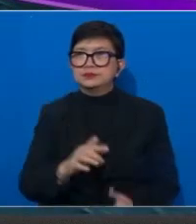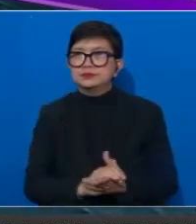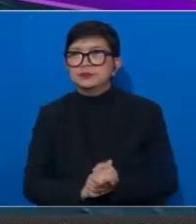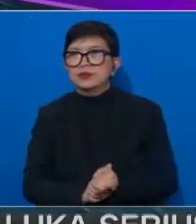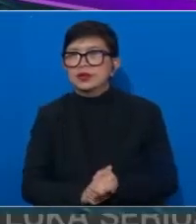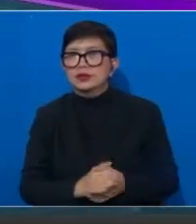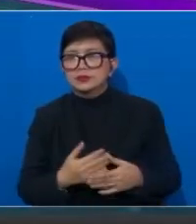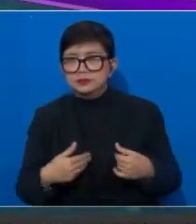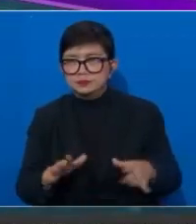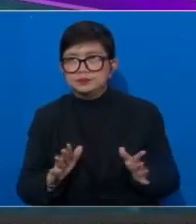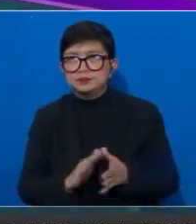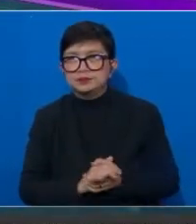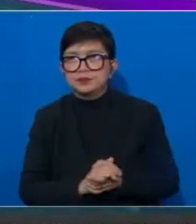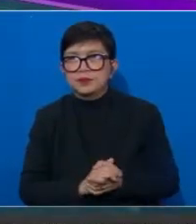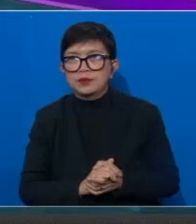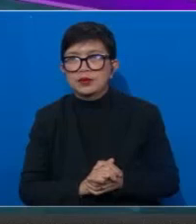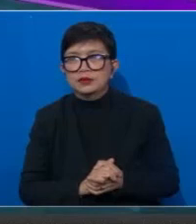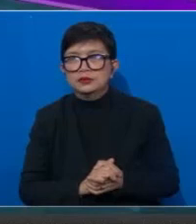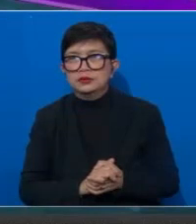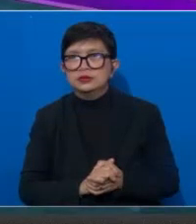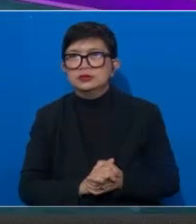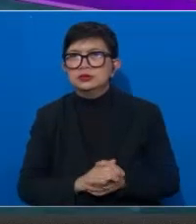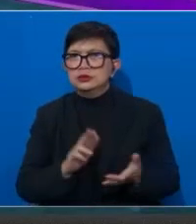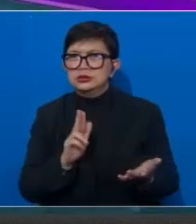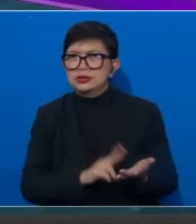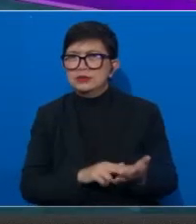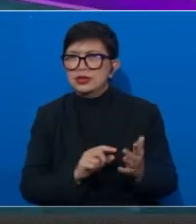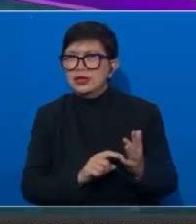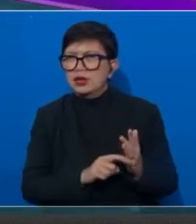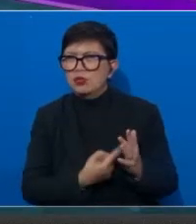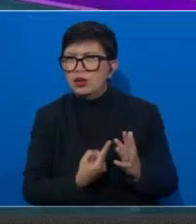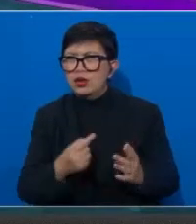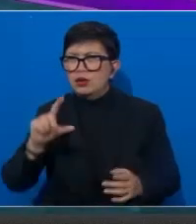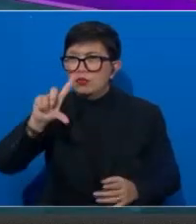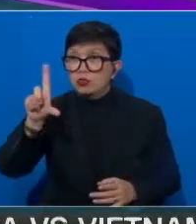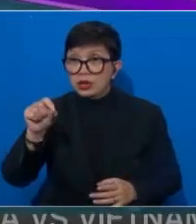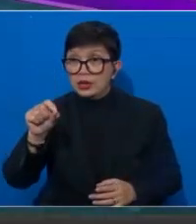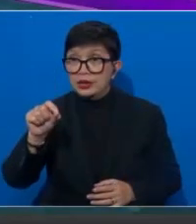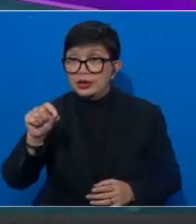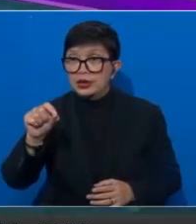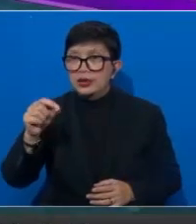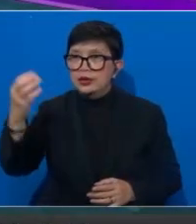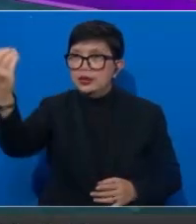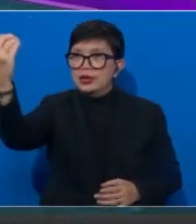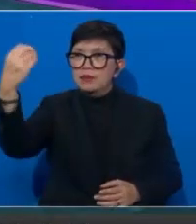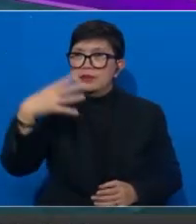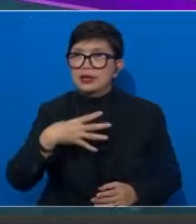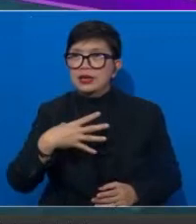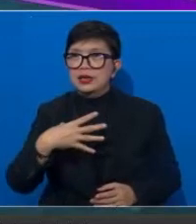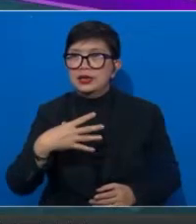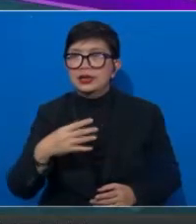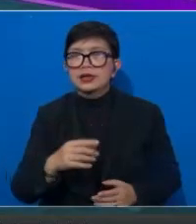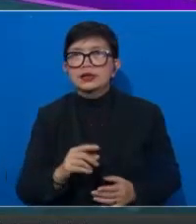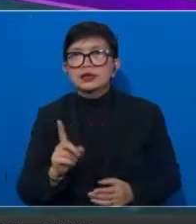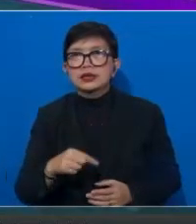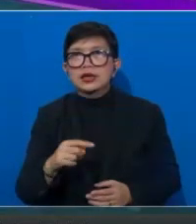mengitari bumi. Oleh karena itu, dalam menentukan awal bulan penanggalan, umat Islam berpatokan pada kemunculan bulan